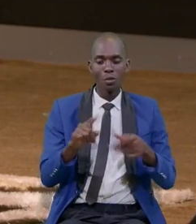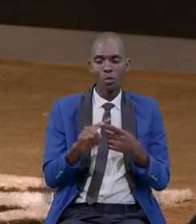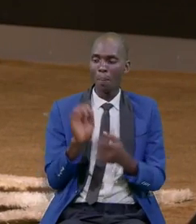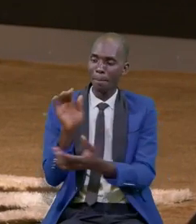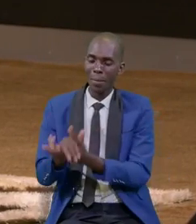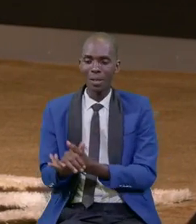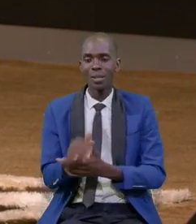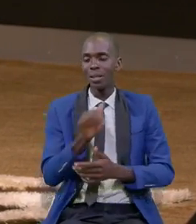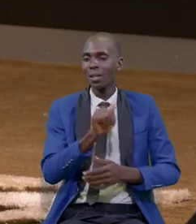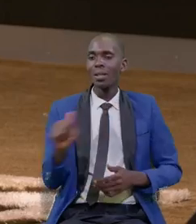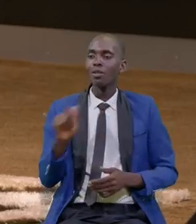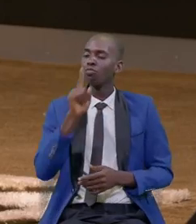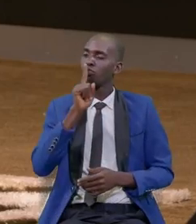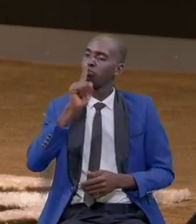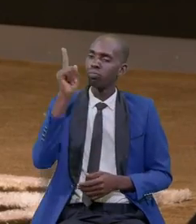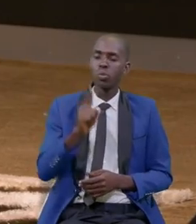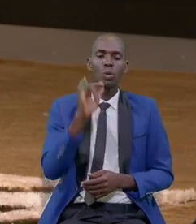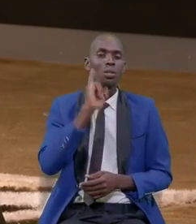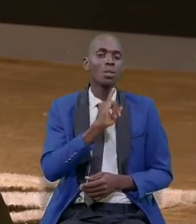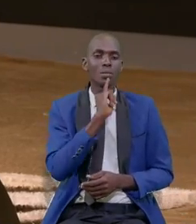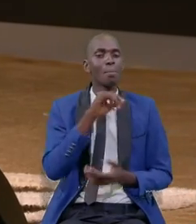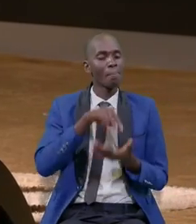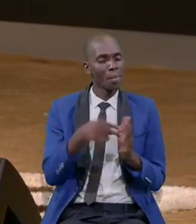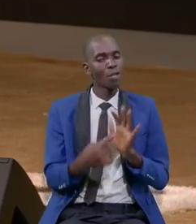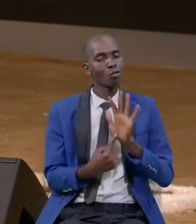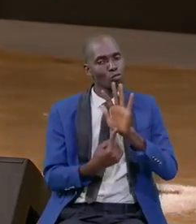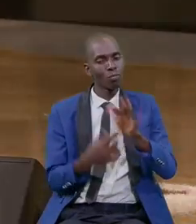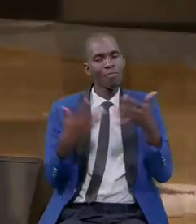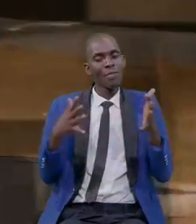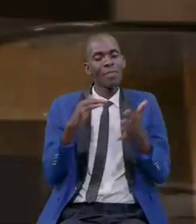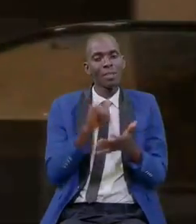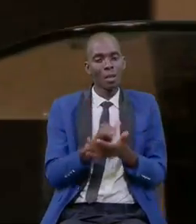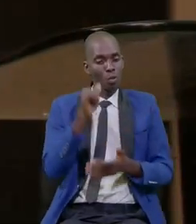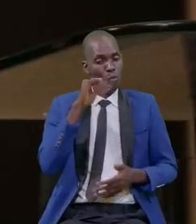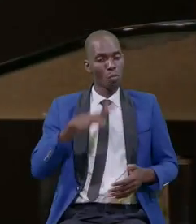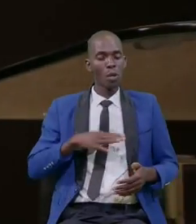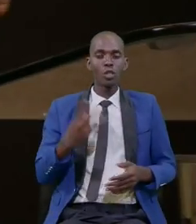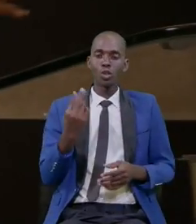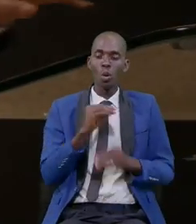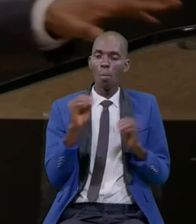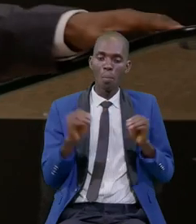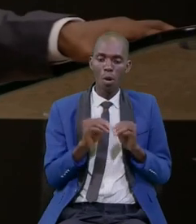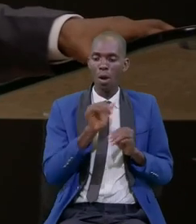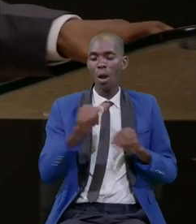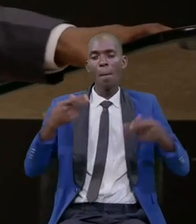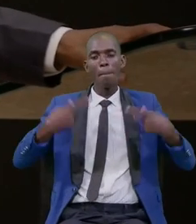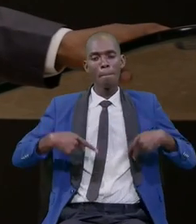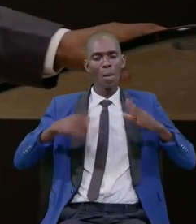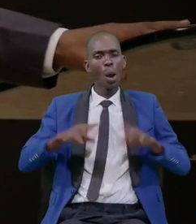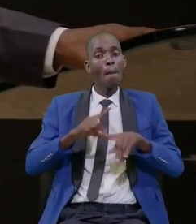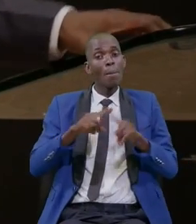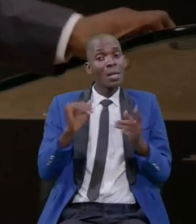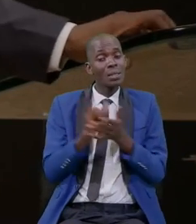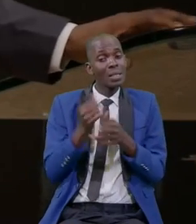à un Israélite. Donc, elle n'était plus prostituée, mais c'est le nom qu'elle